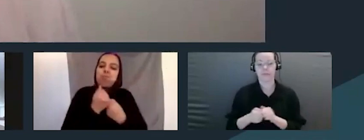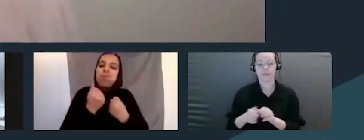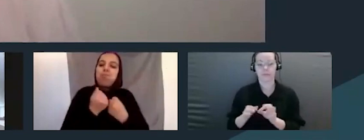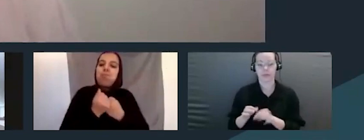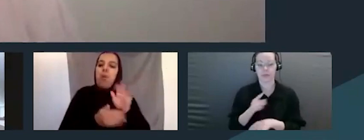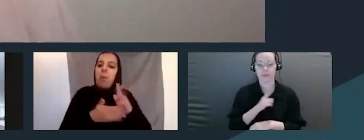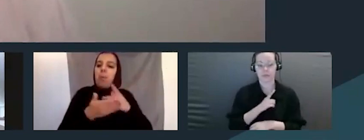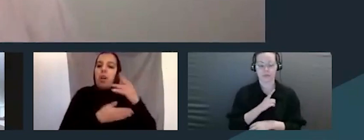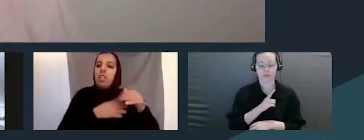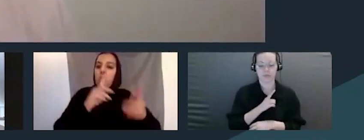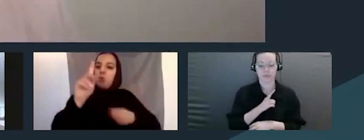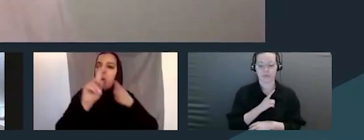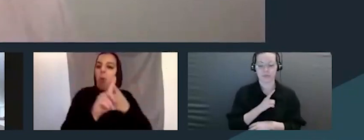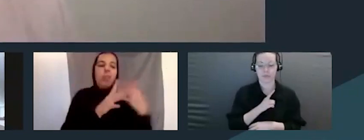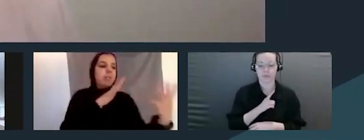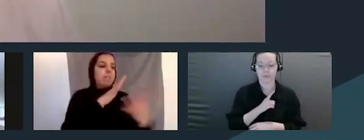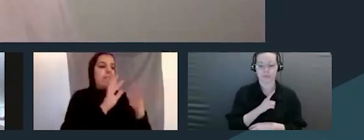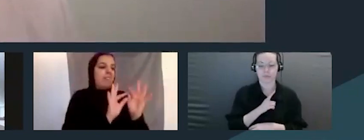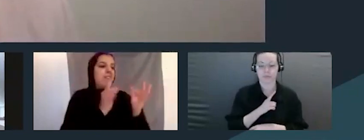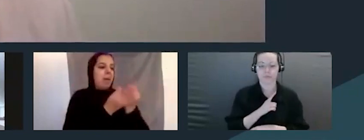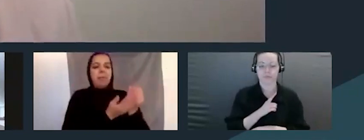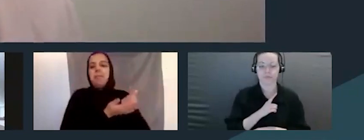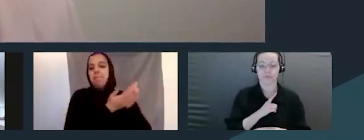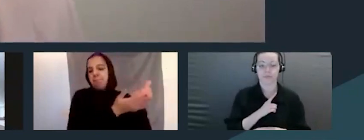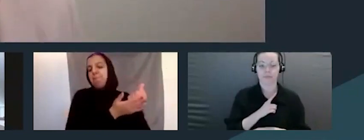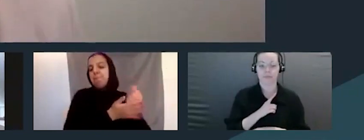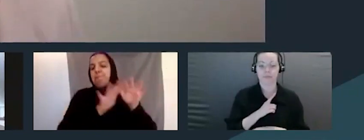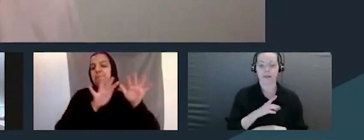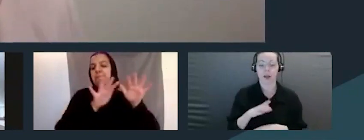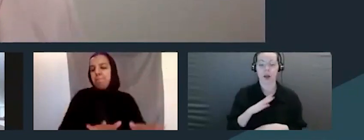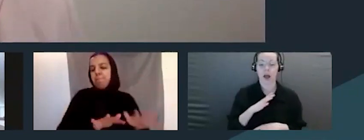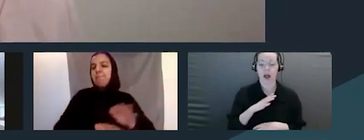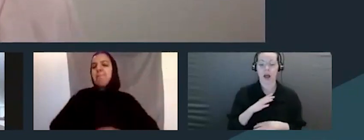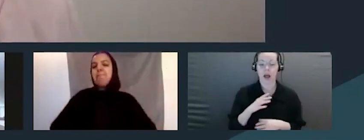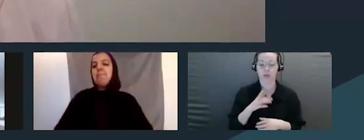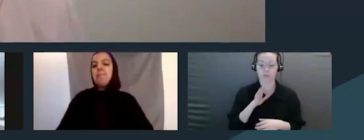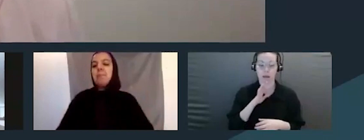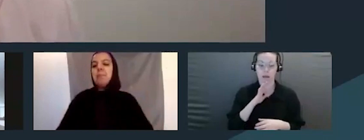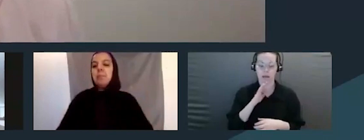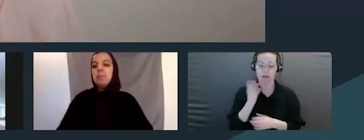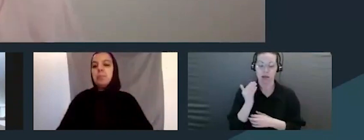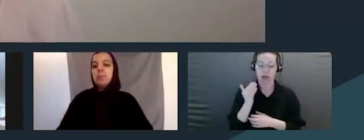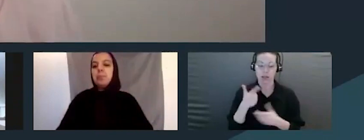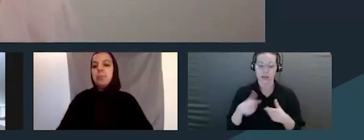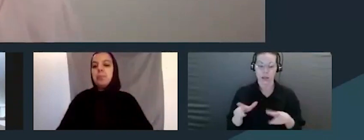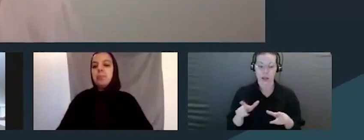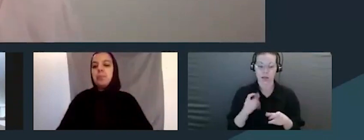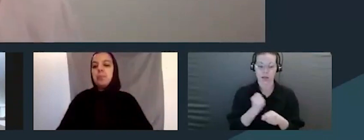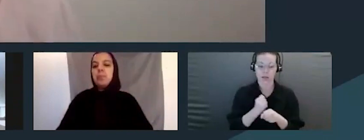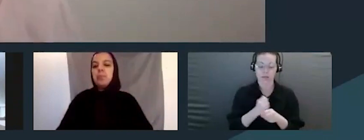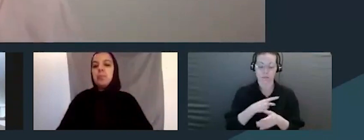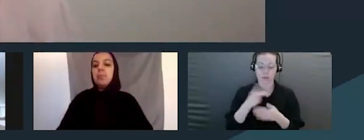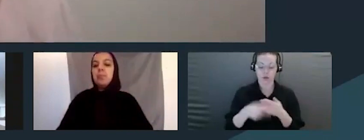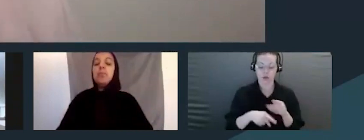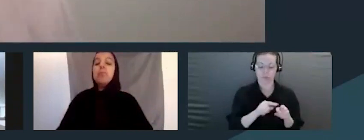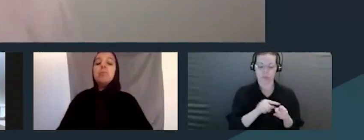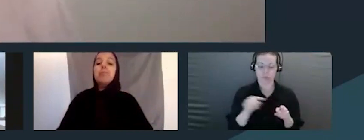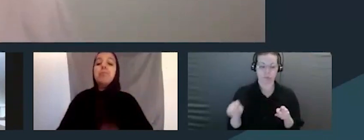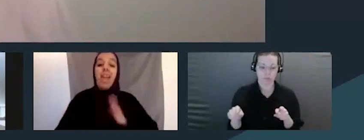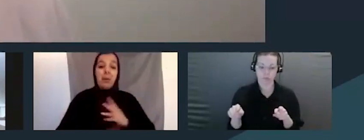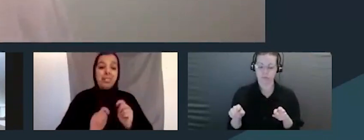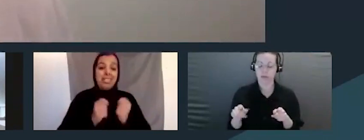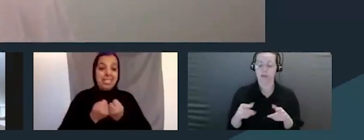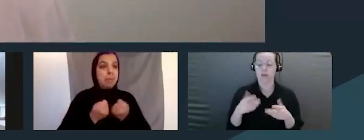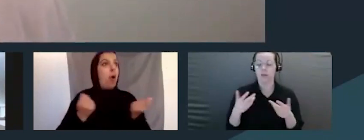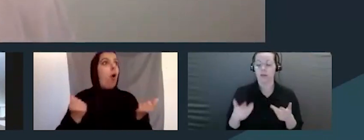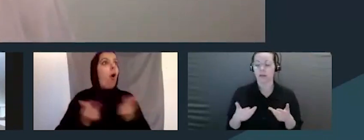notre famille qui fait partie de notre clientèle. Bien que nous n'ayons pas toutes les solutions et encore beaucoup